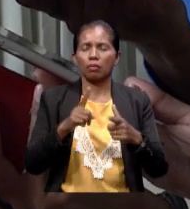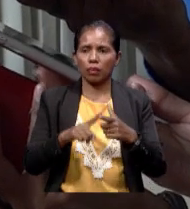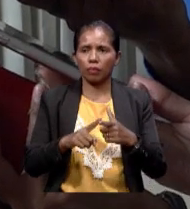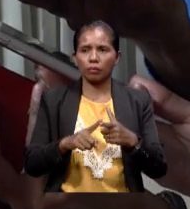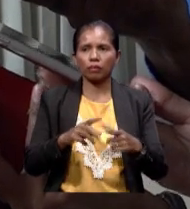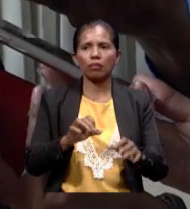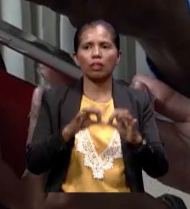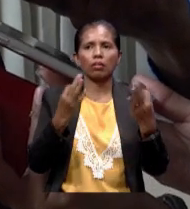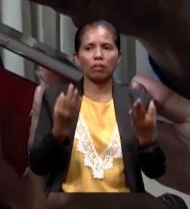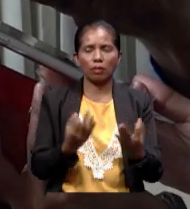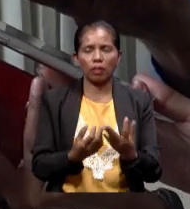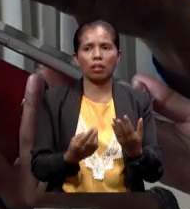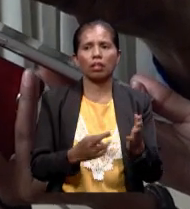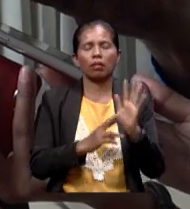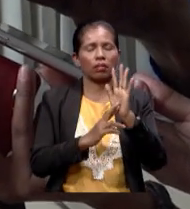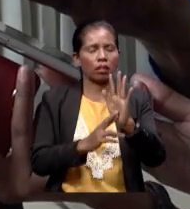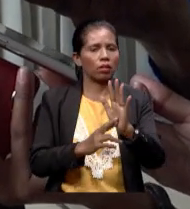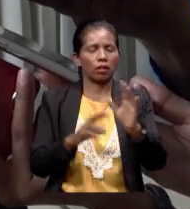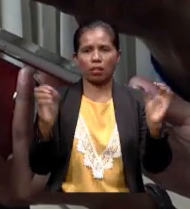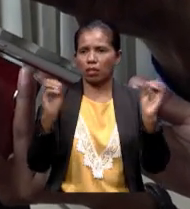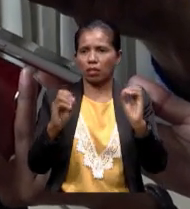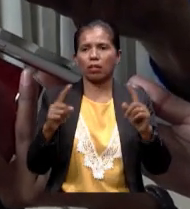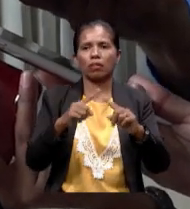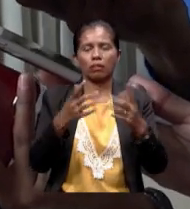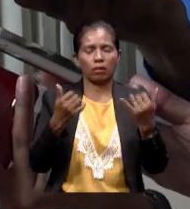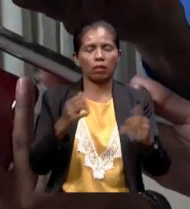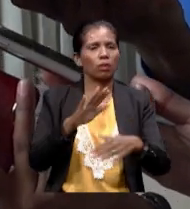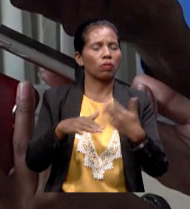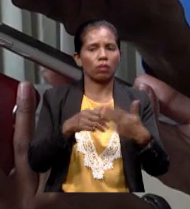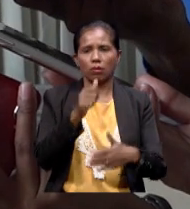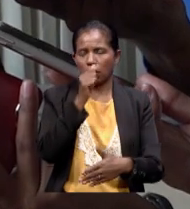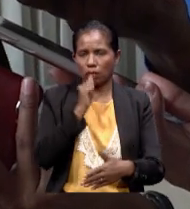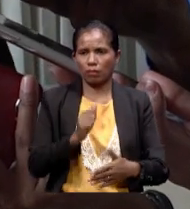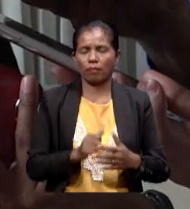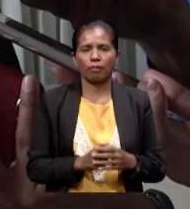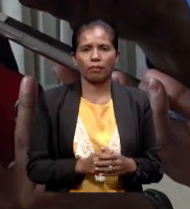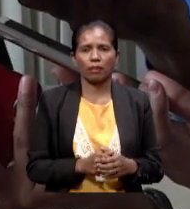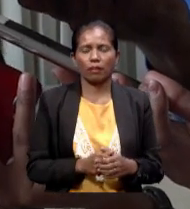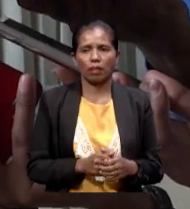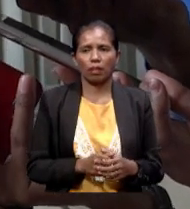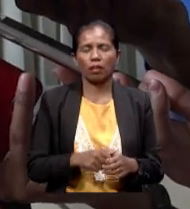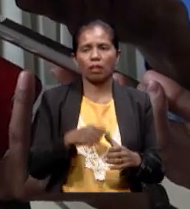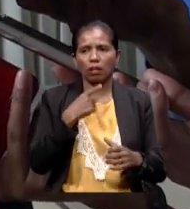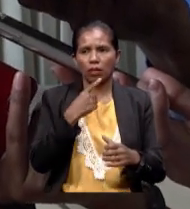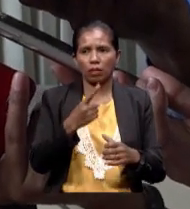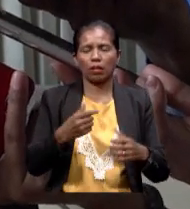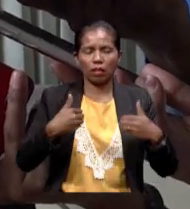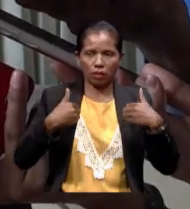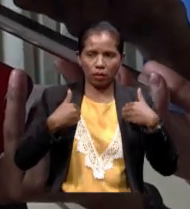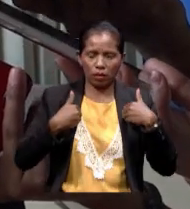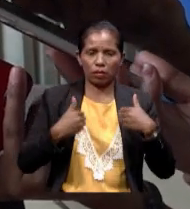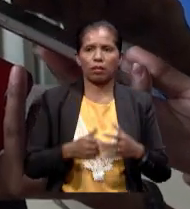ema famili ni representante lah iha, tohin lorong mesan ono aku tu deh, ni nia mak ida ni deh, tidak kata iha ona